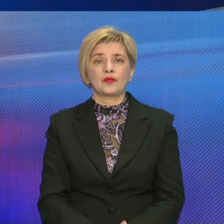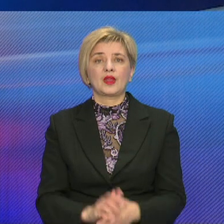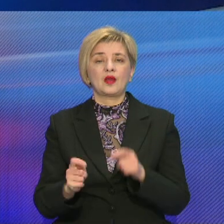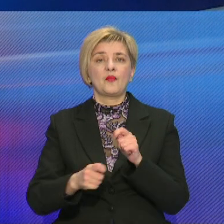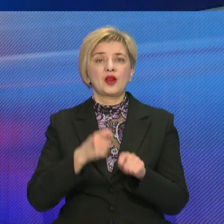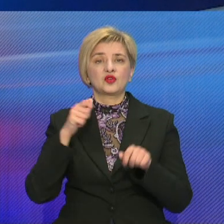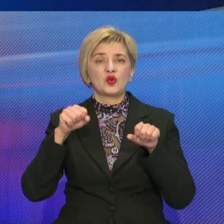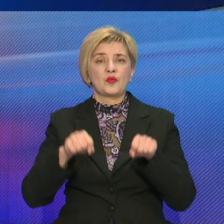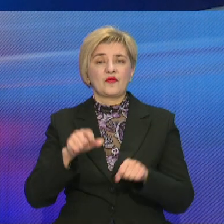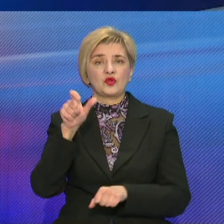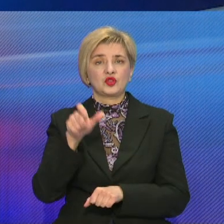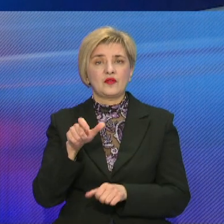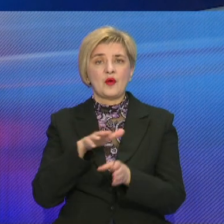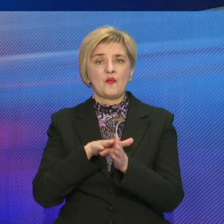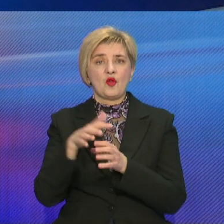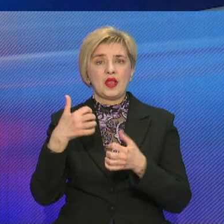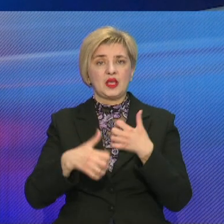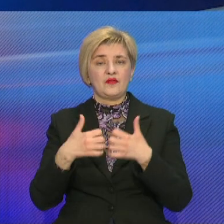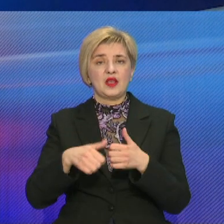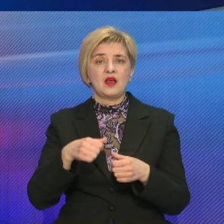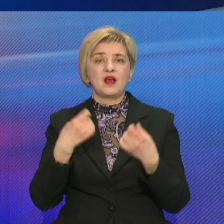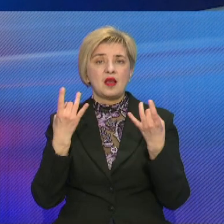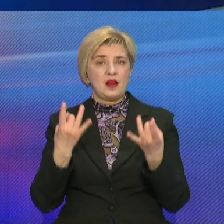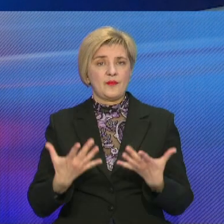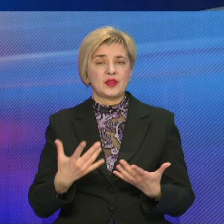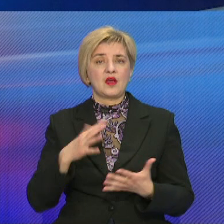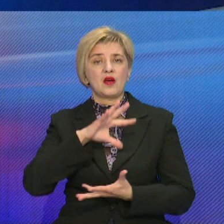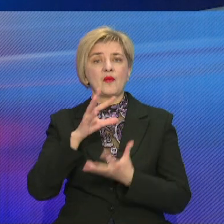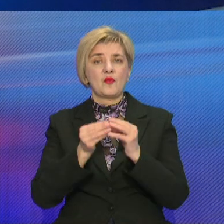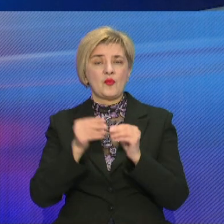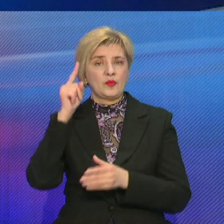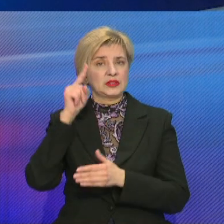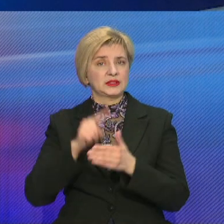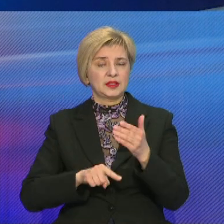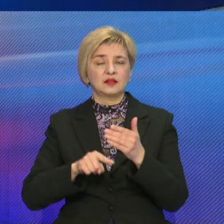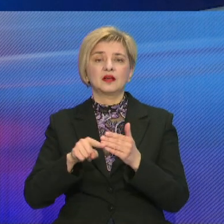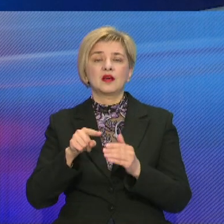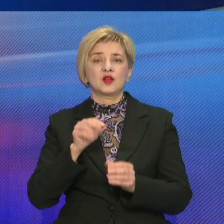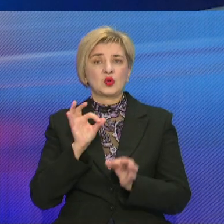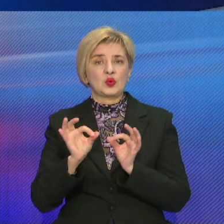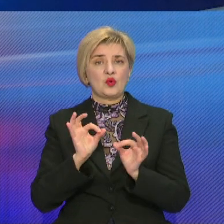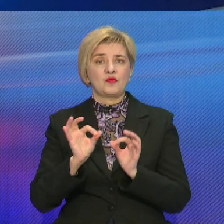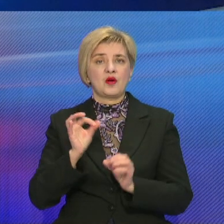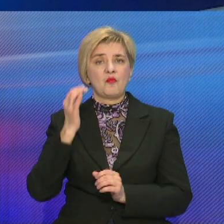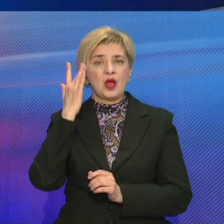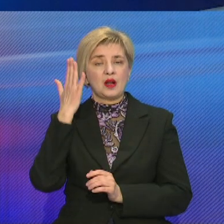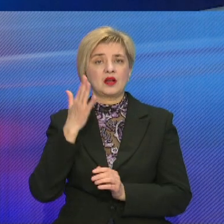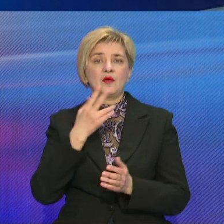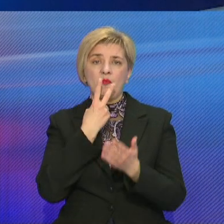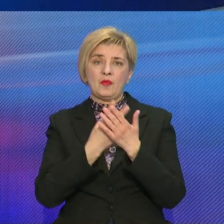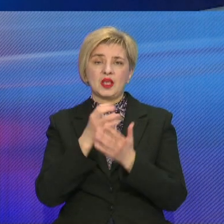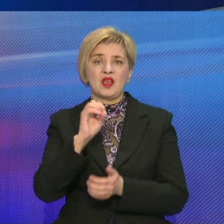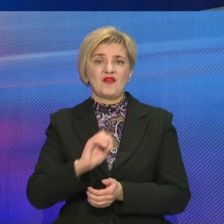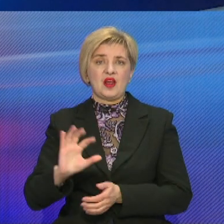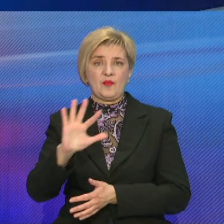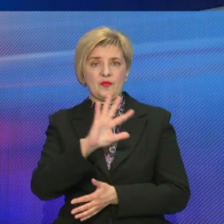Порушенні правов чоловіка, повне ігнорування елементарних агульнопризнаних норм моралі знов демонструють європейські держави.